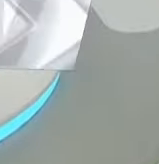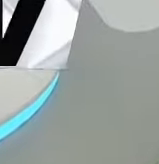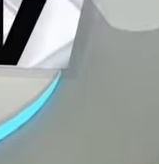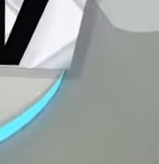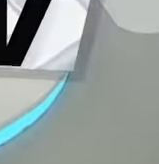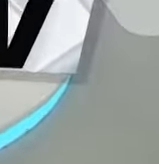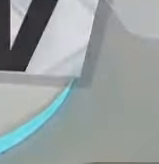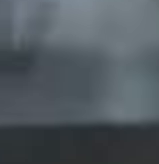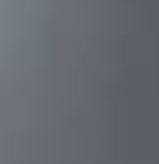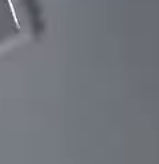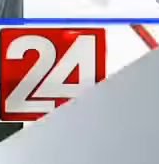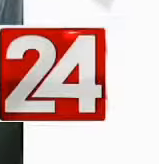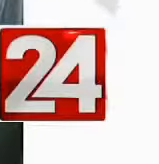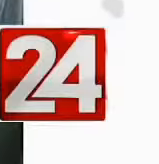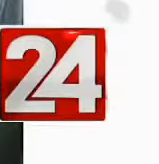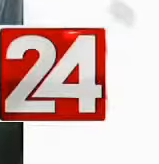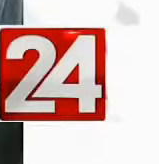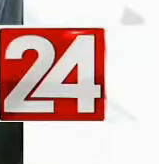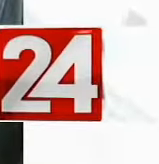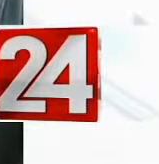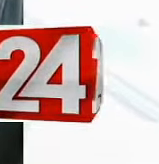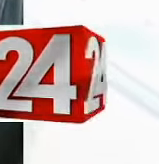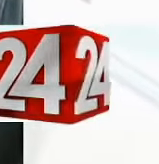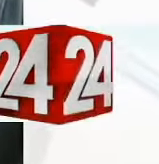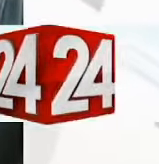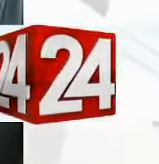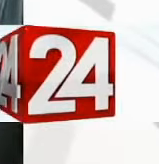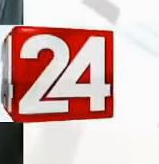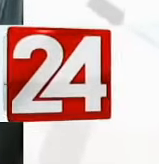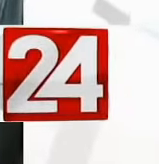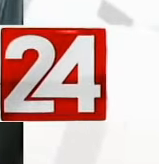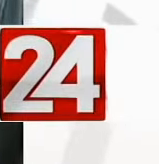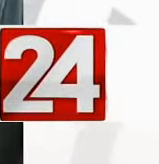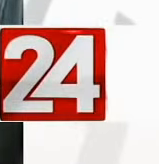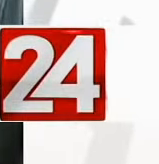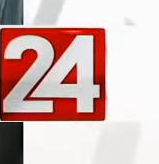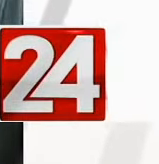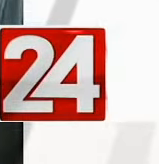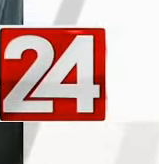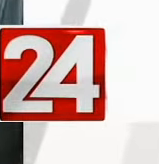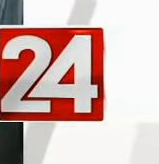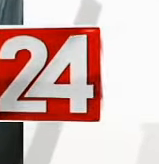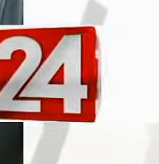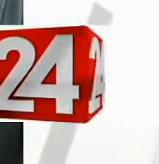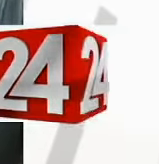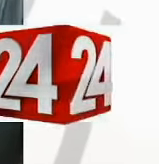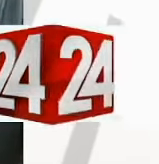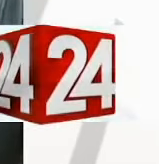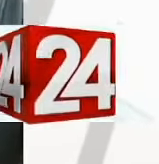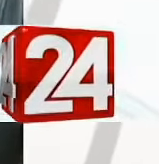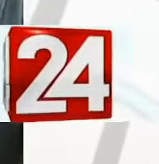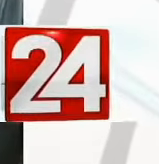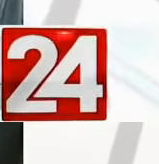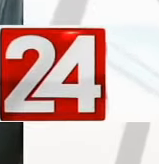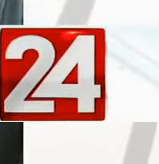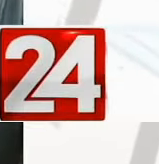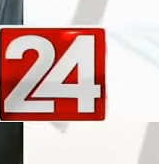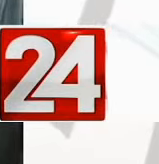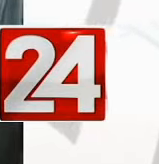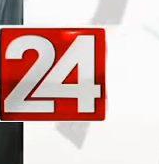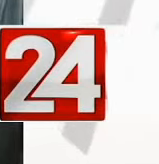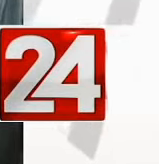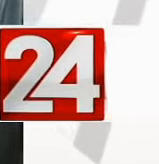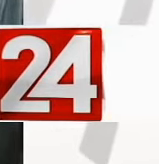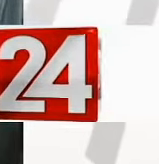Susunod! Eskusibong na huli cam. Anim na hold-upper na nambiktima ng gasolinahan at tindahan, nakakita ng katapat